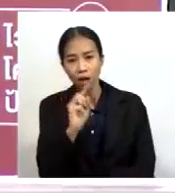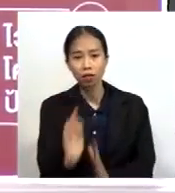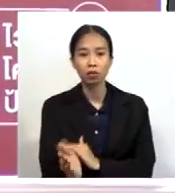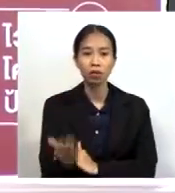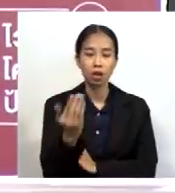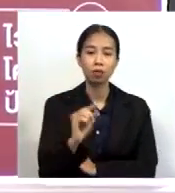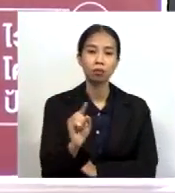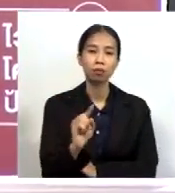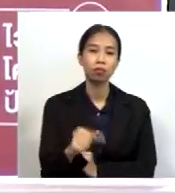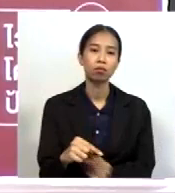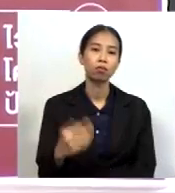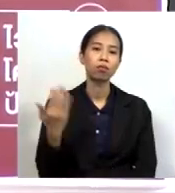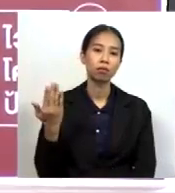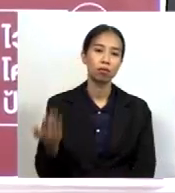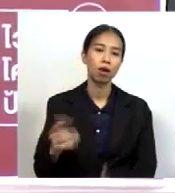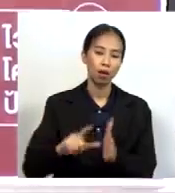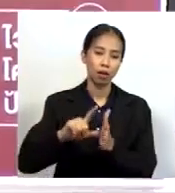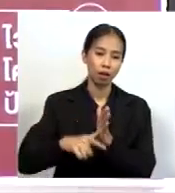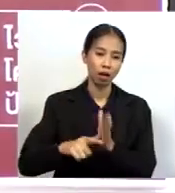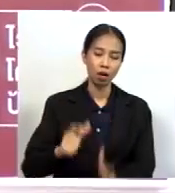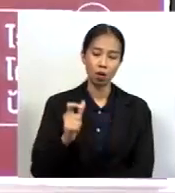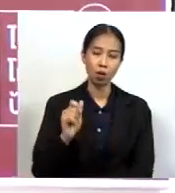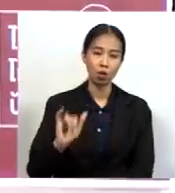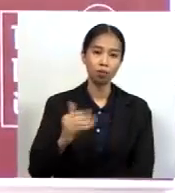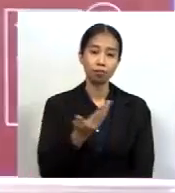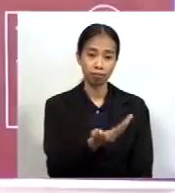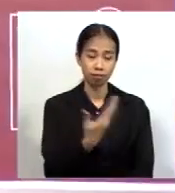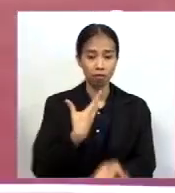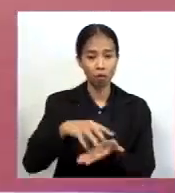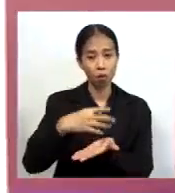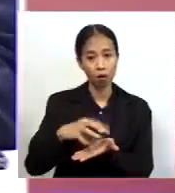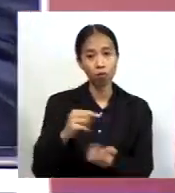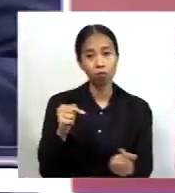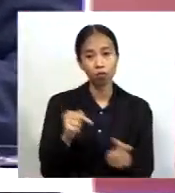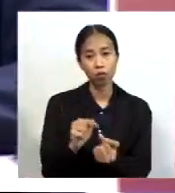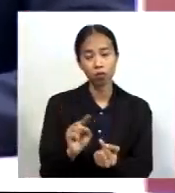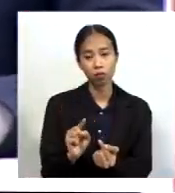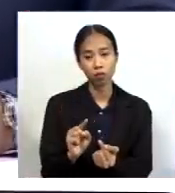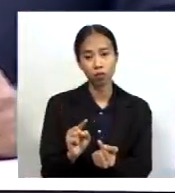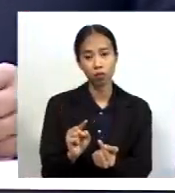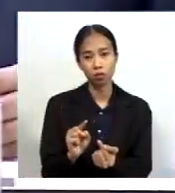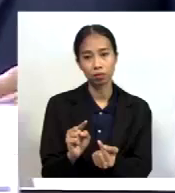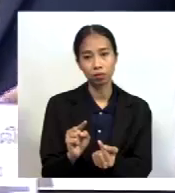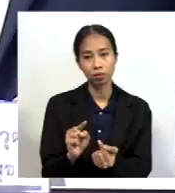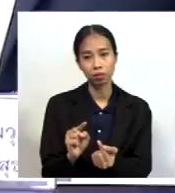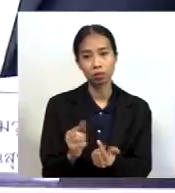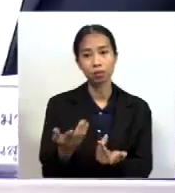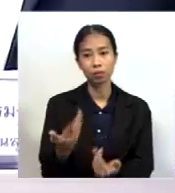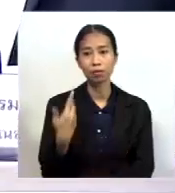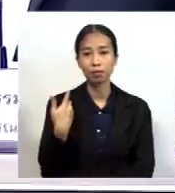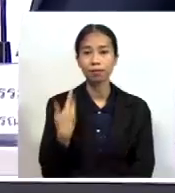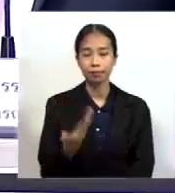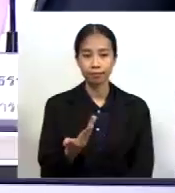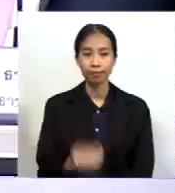ก็คือในเรื่องของท่านเลขาอย.นะครับท่านมีประเด็นไหนเพิ่มเติมเกี่ยวกับในเรื่องของราชกิจจาฉบับนี้ไหมครับเชิญเลย